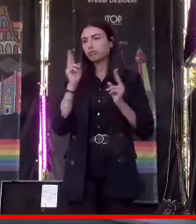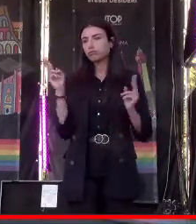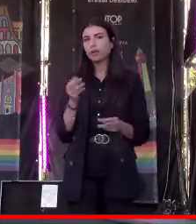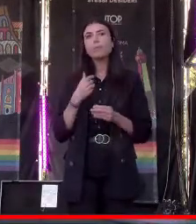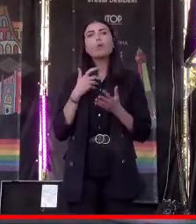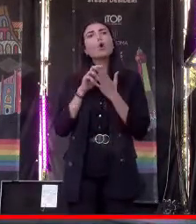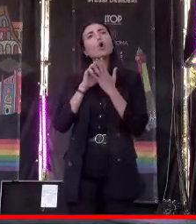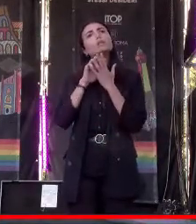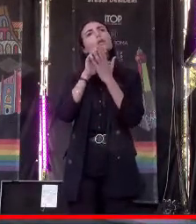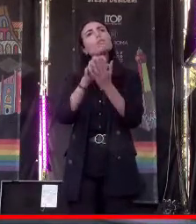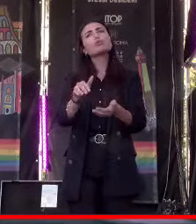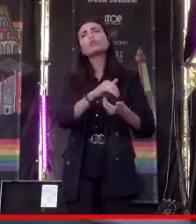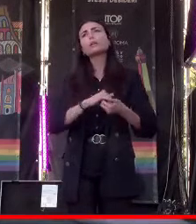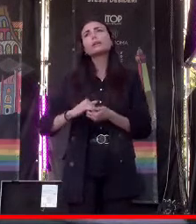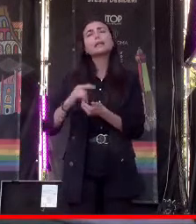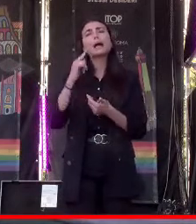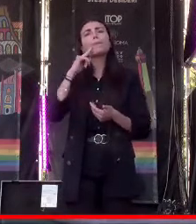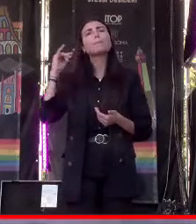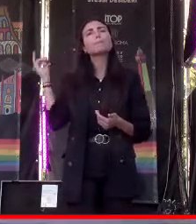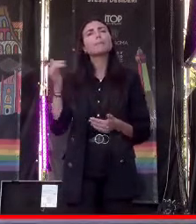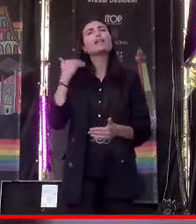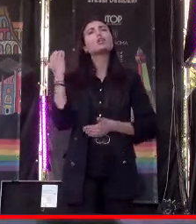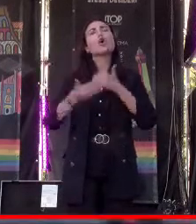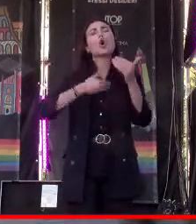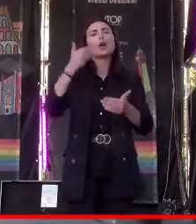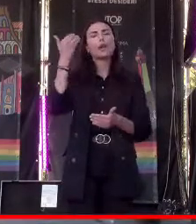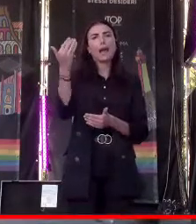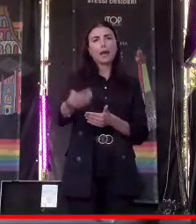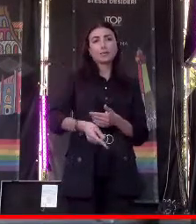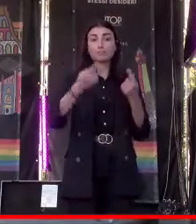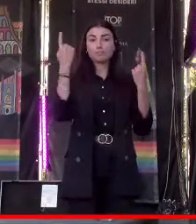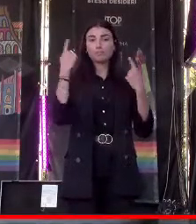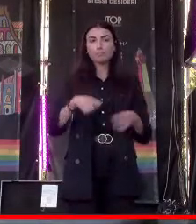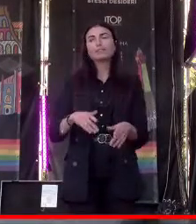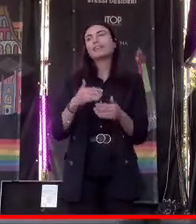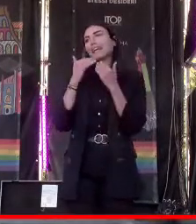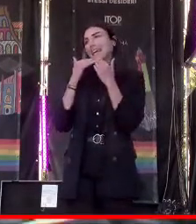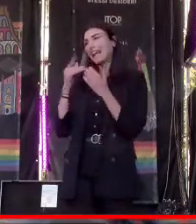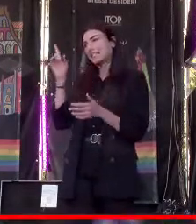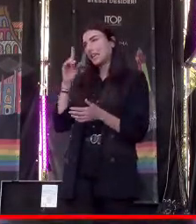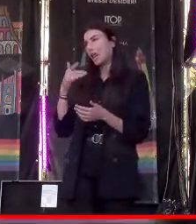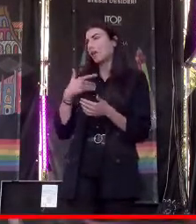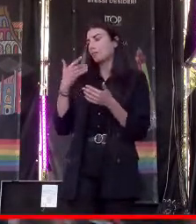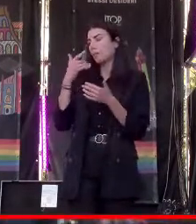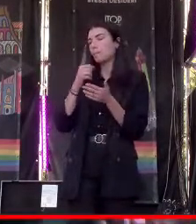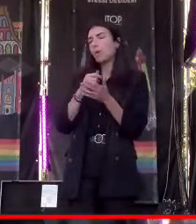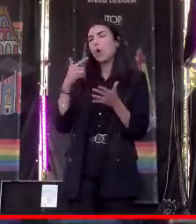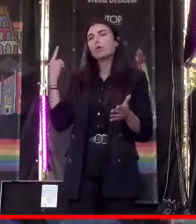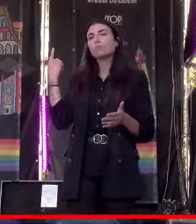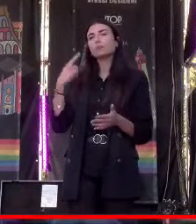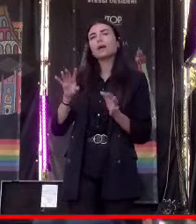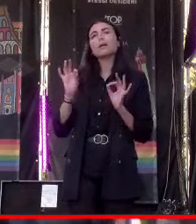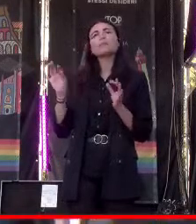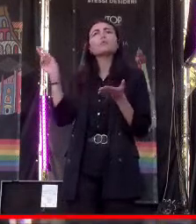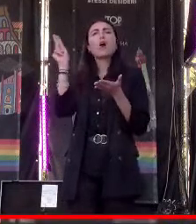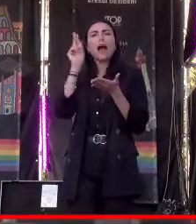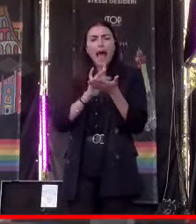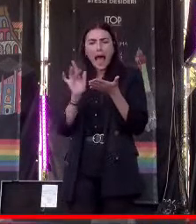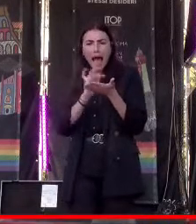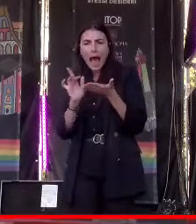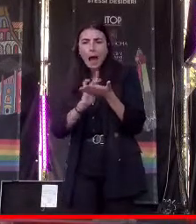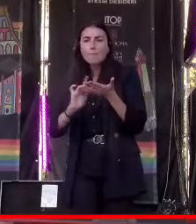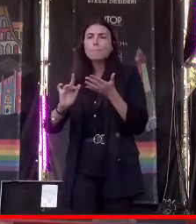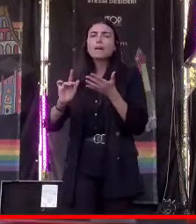farla migliorare. Grazie Daniele, era importantissimo questo, perché ci diciamo alcune app, per esempio, sono state di servizi di